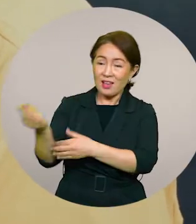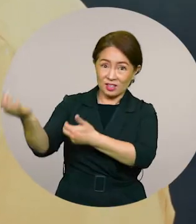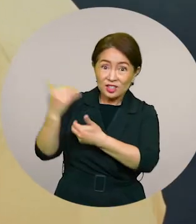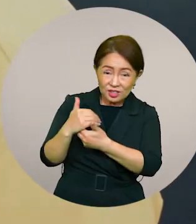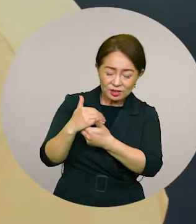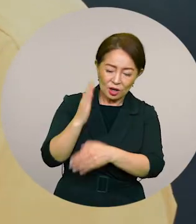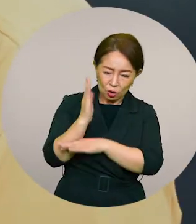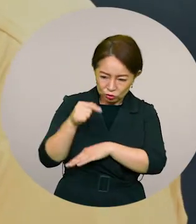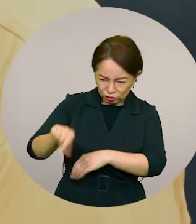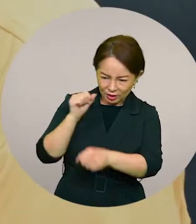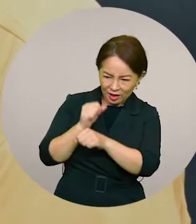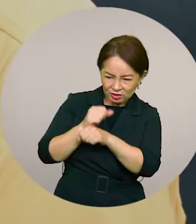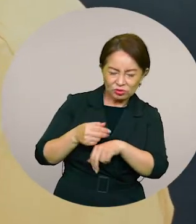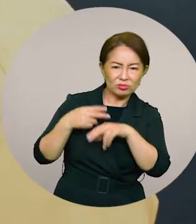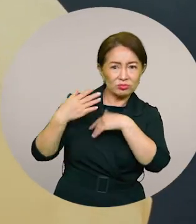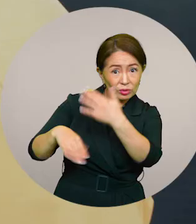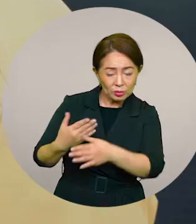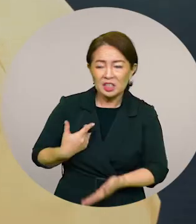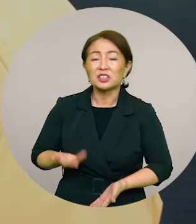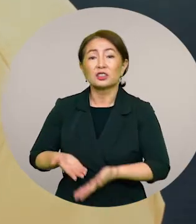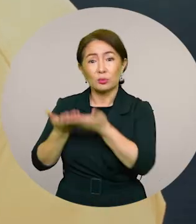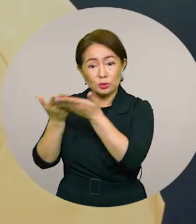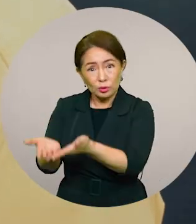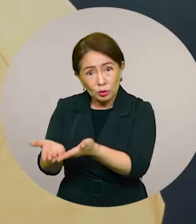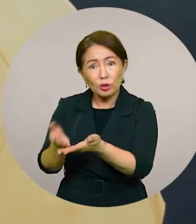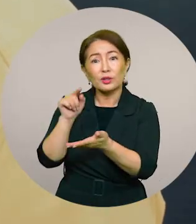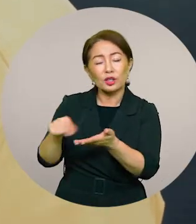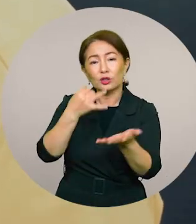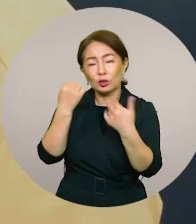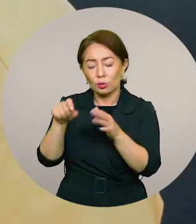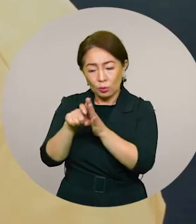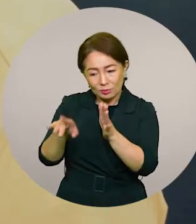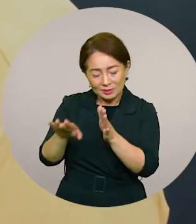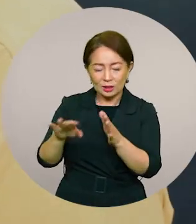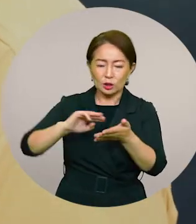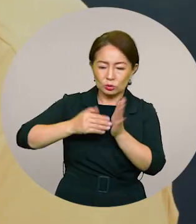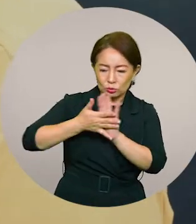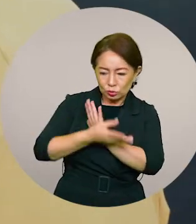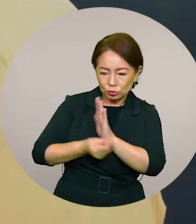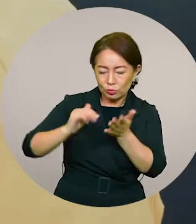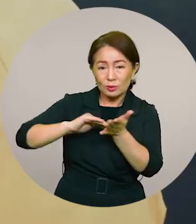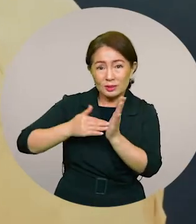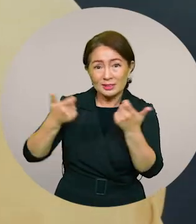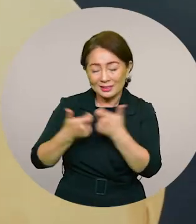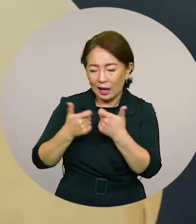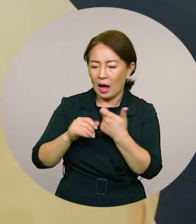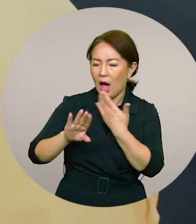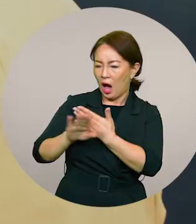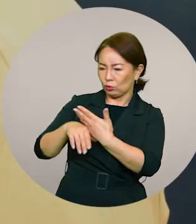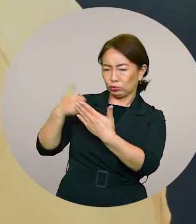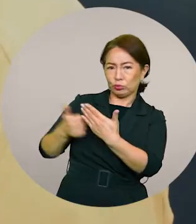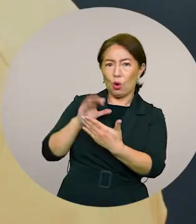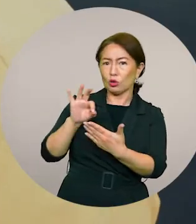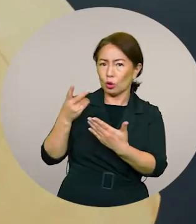гэж ээлж ажлыг нь явуулахад нь дэмжлэг үзүүлэхдээ бид нэр ихэд айл болох нөгөө төсөвт нь багтаагаад аюул